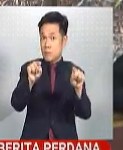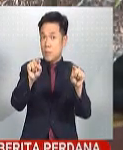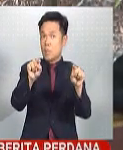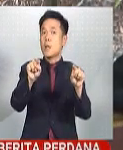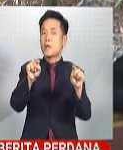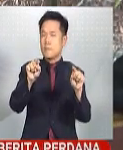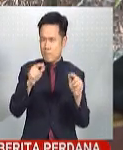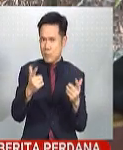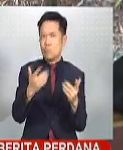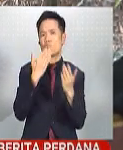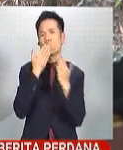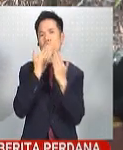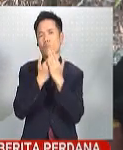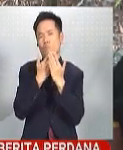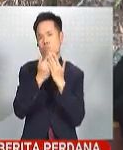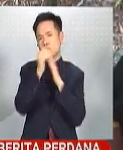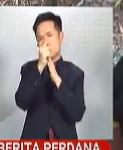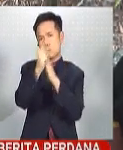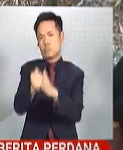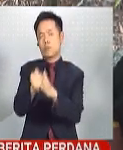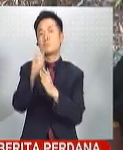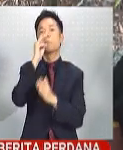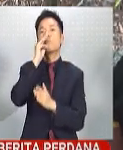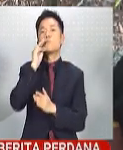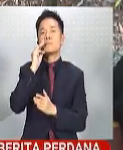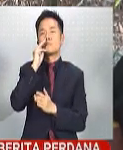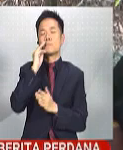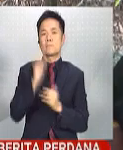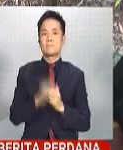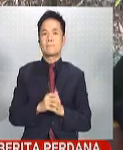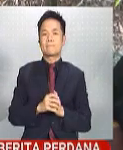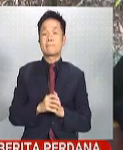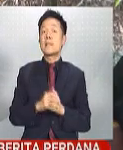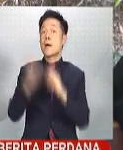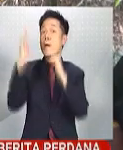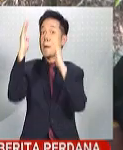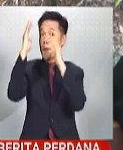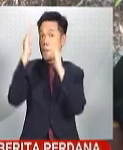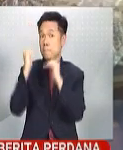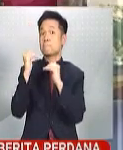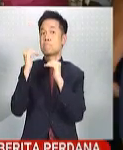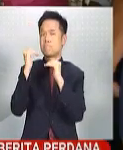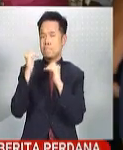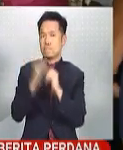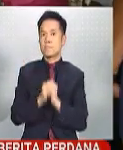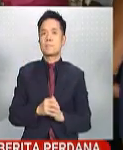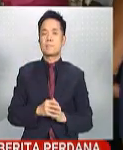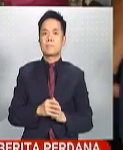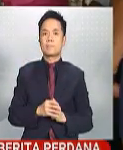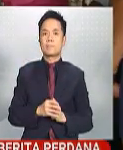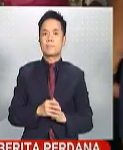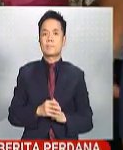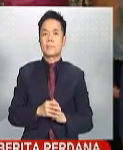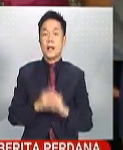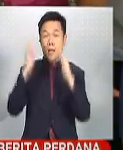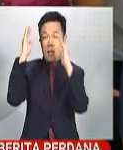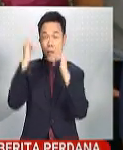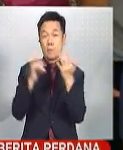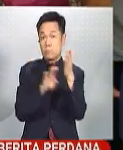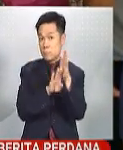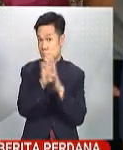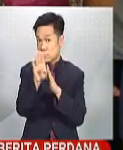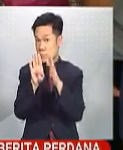Baru selari dengan Tan Sri Muhyiddin Yassin. Itulah mana harapan-harapan orang kapunya. Diharapkan